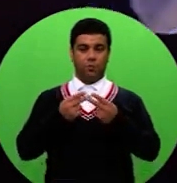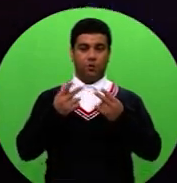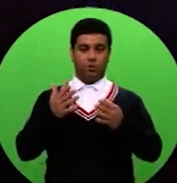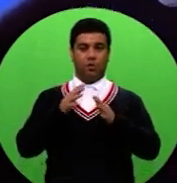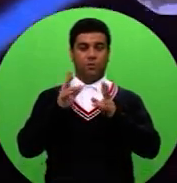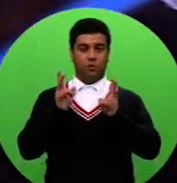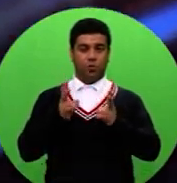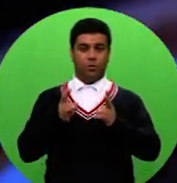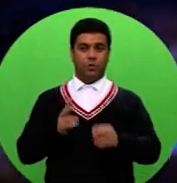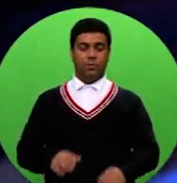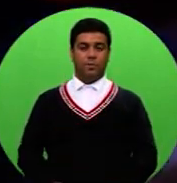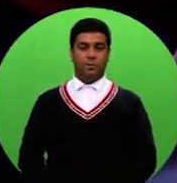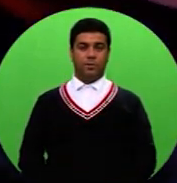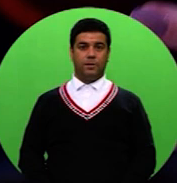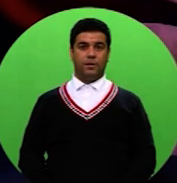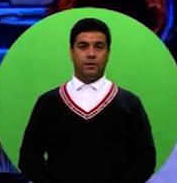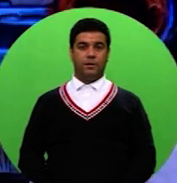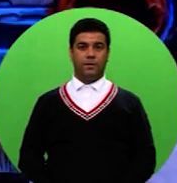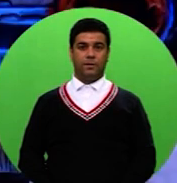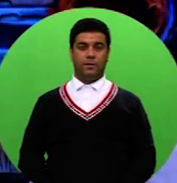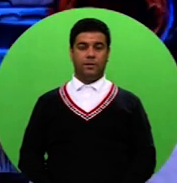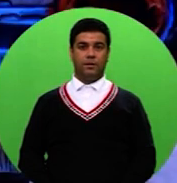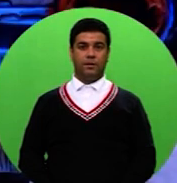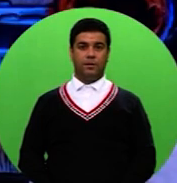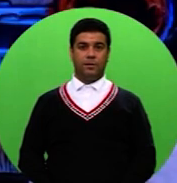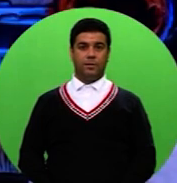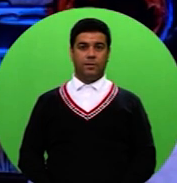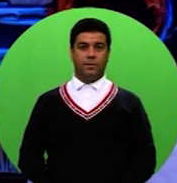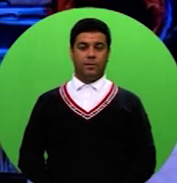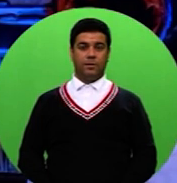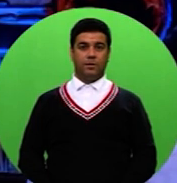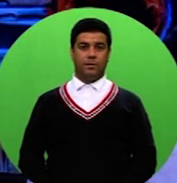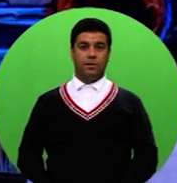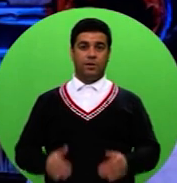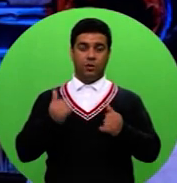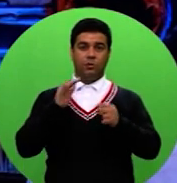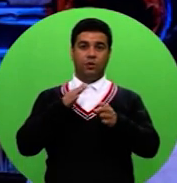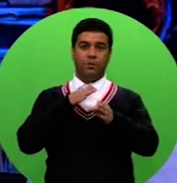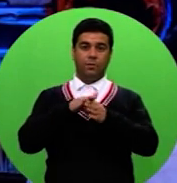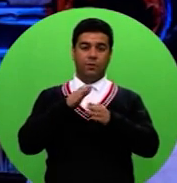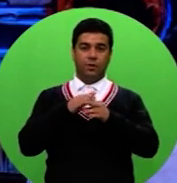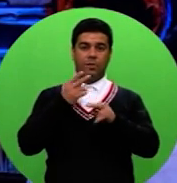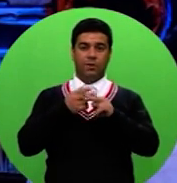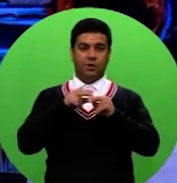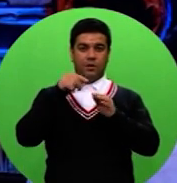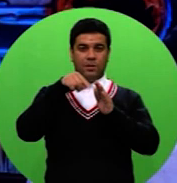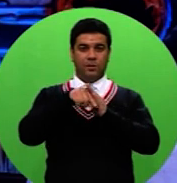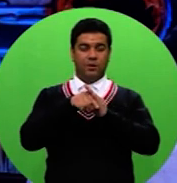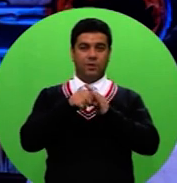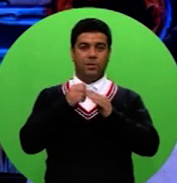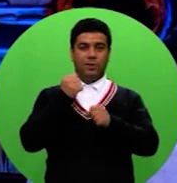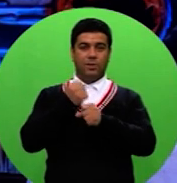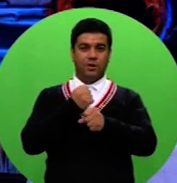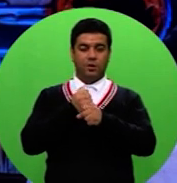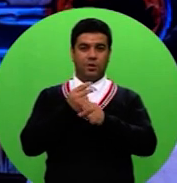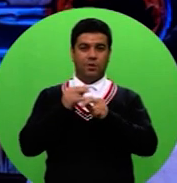Вот получилась у нас очень милая нижняя часть, замечательные задние лапы с пятками